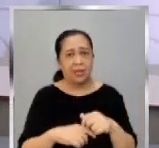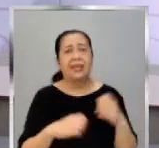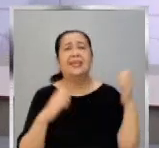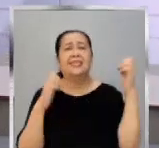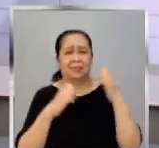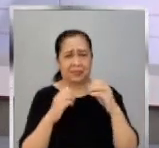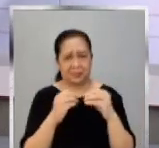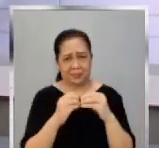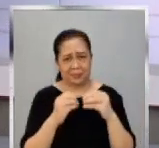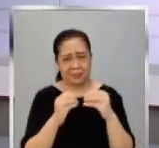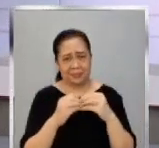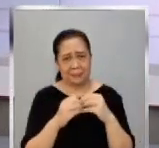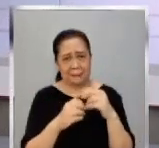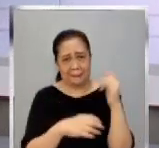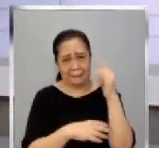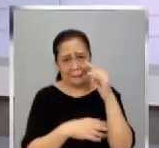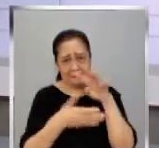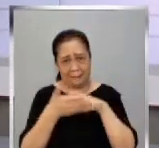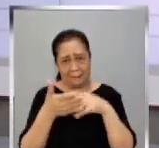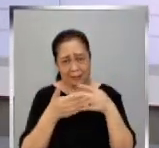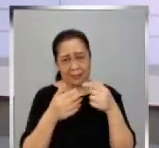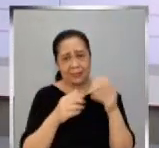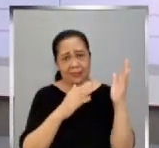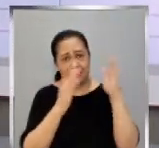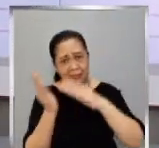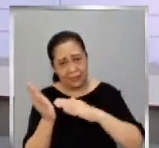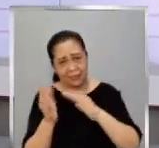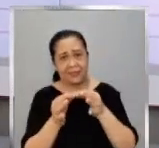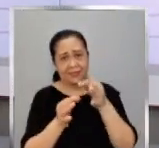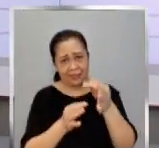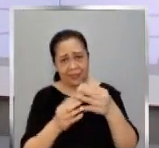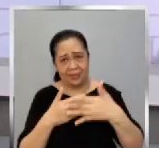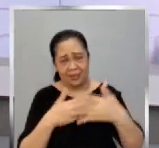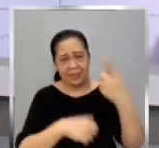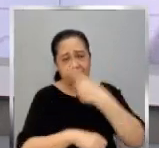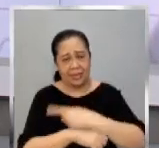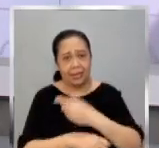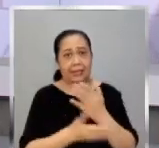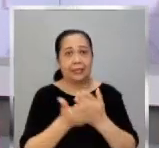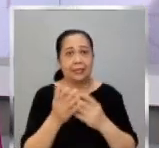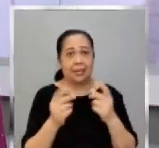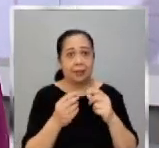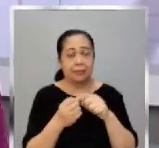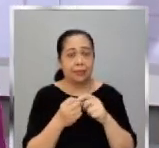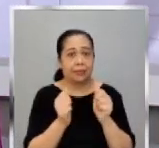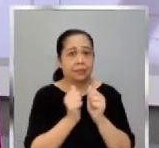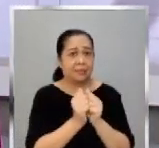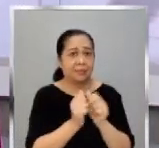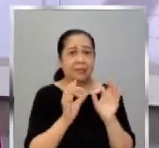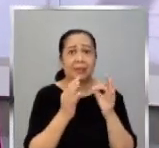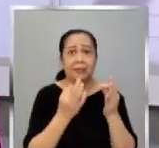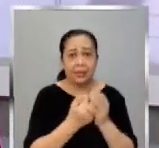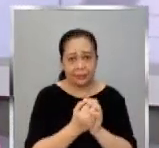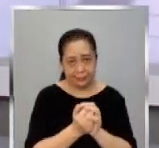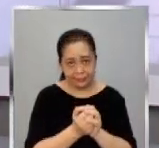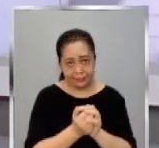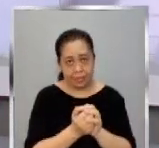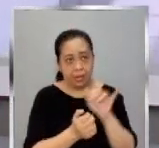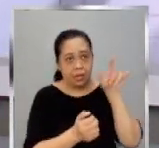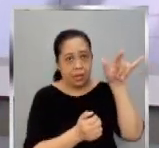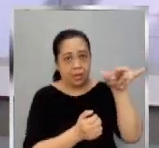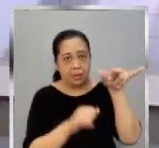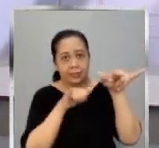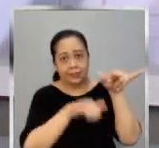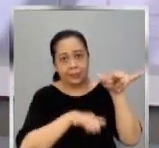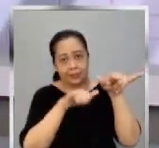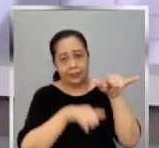mga flight delay sa mga susunod na araw. Ang ilang pasahero na nga, imbis na kasama ang pamilya, sa mga paliparan sa Pilipinas